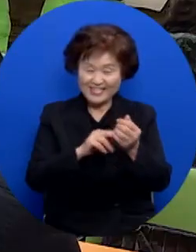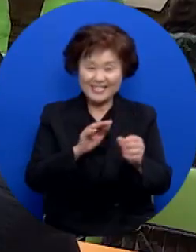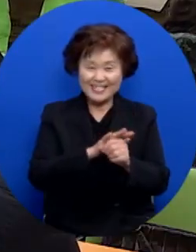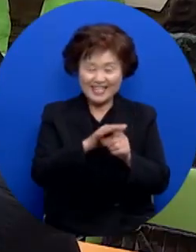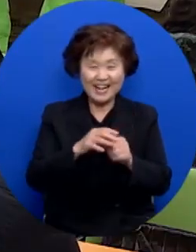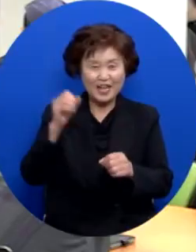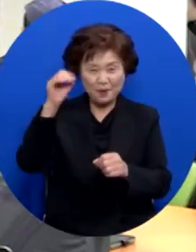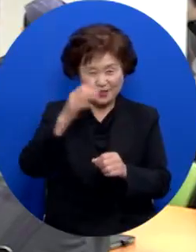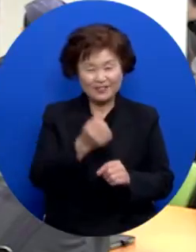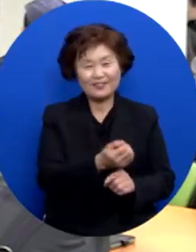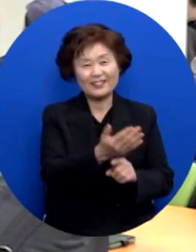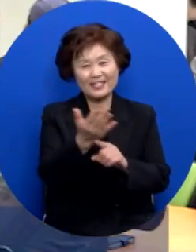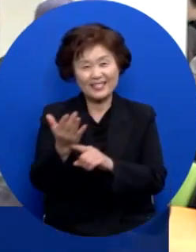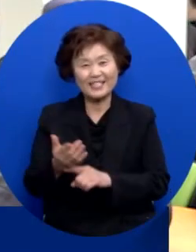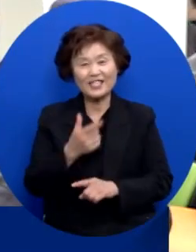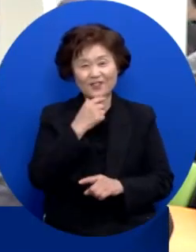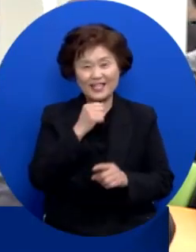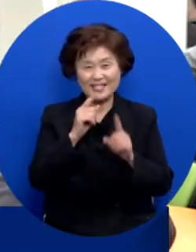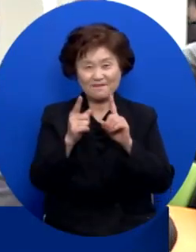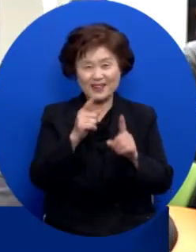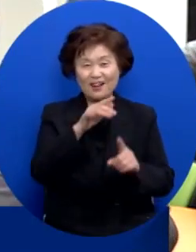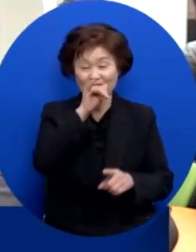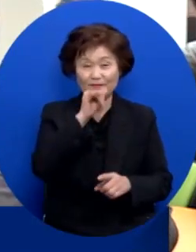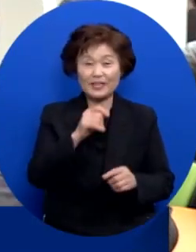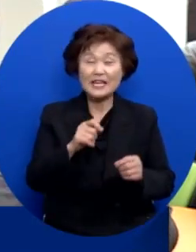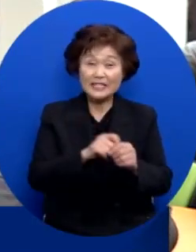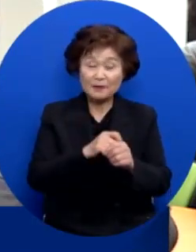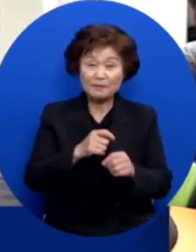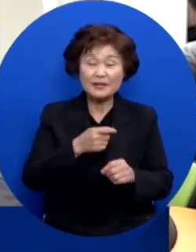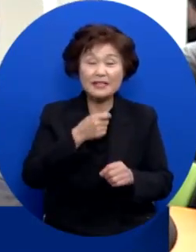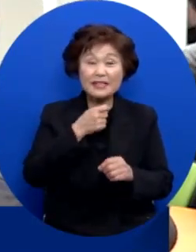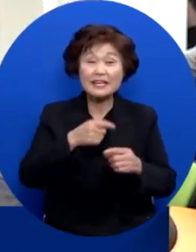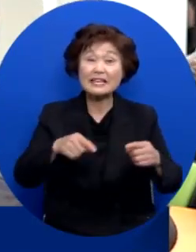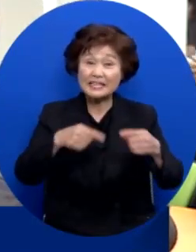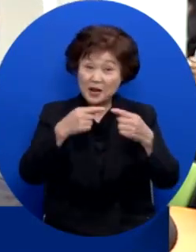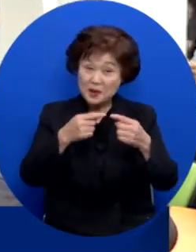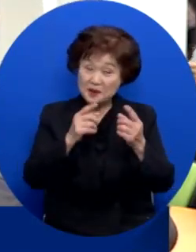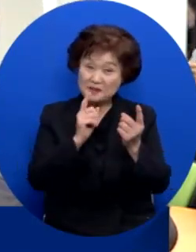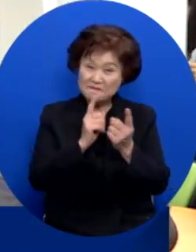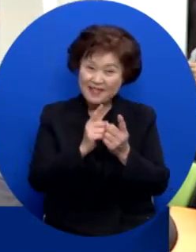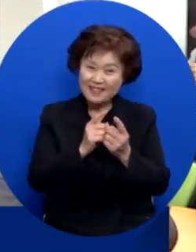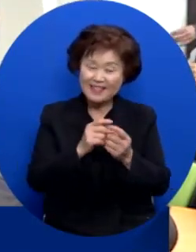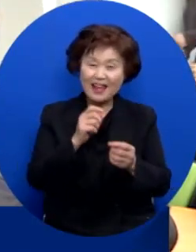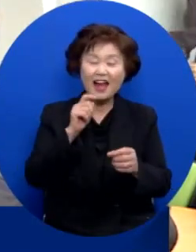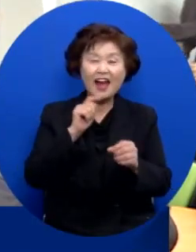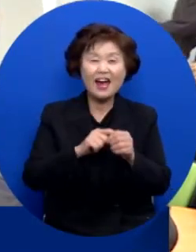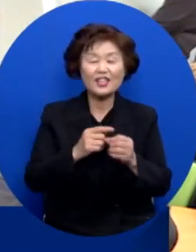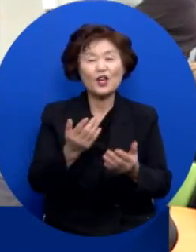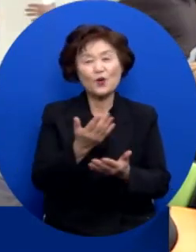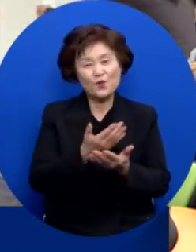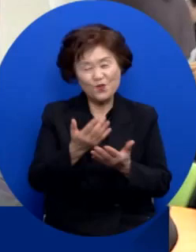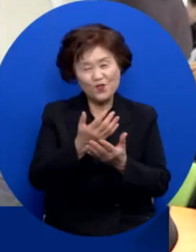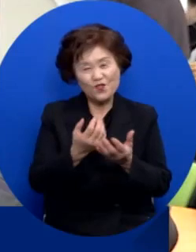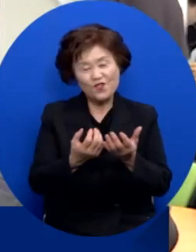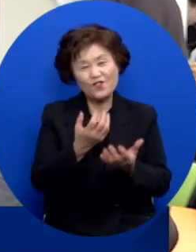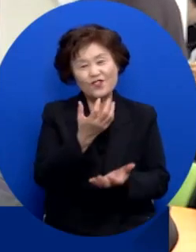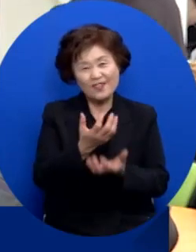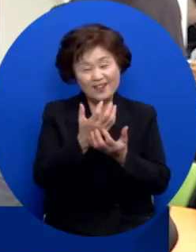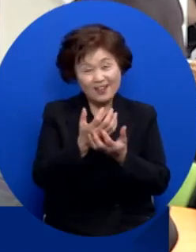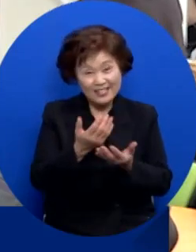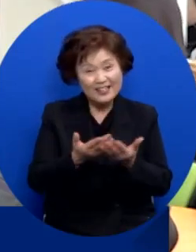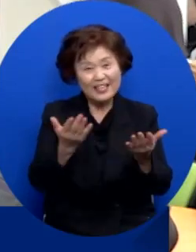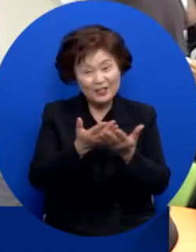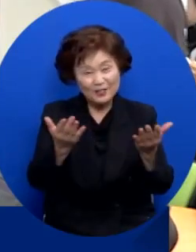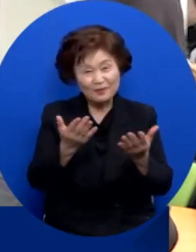전했습니다. 특별히 저설 명절을 맞이해서 저희가 떡국을 좀 나누게 됐습니다. 그래서 하루에 한 끼니